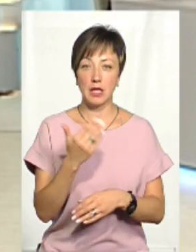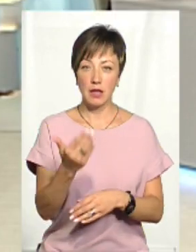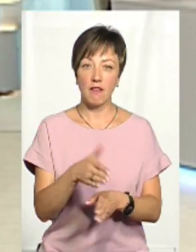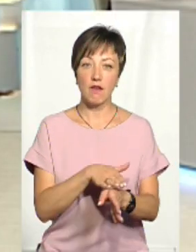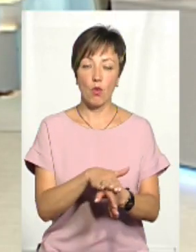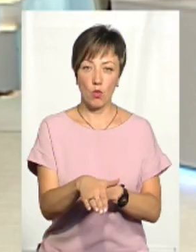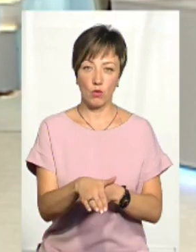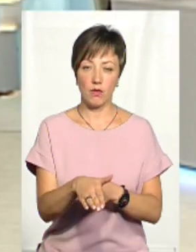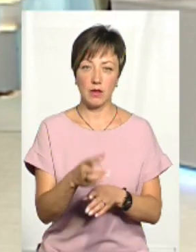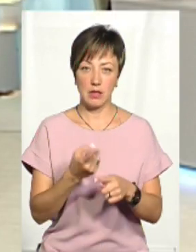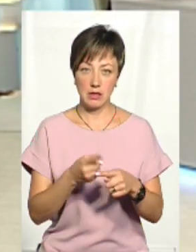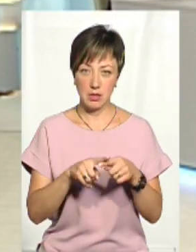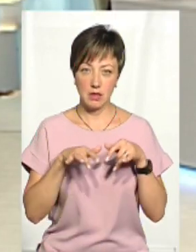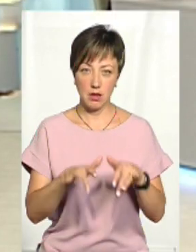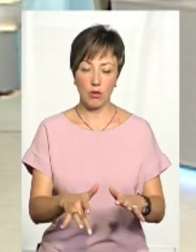їх виконувати.